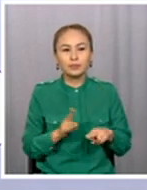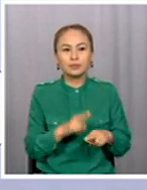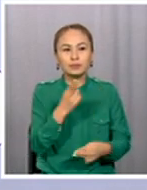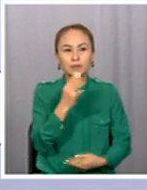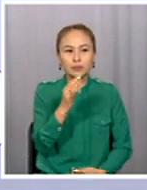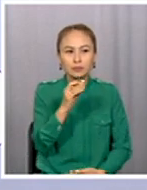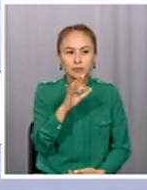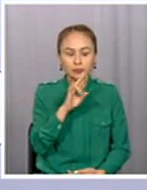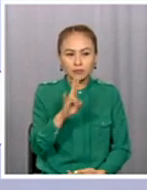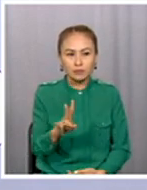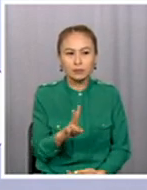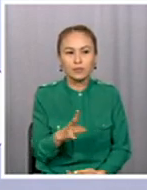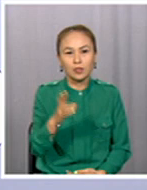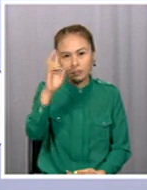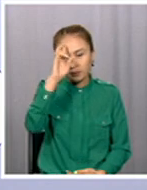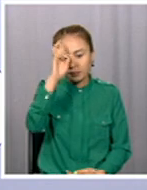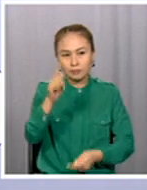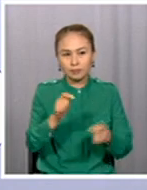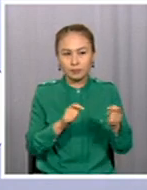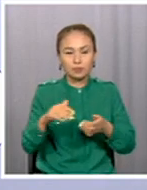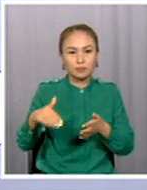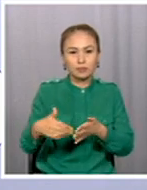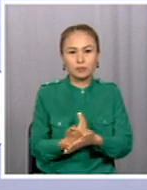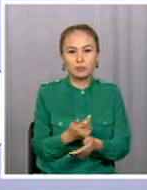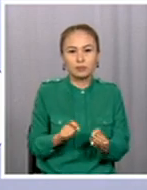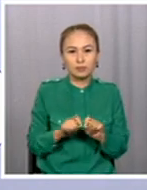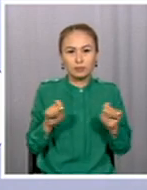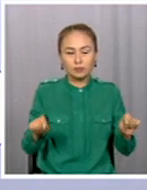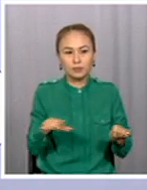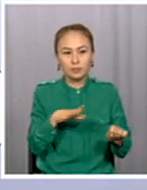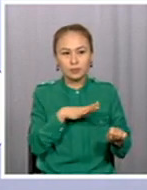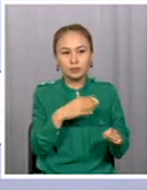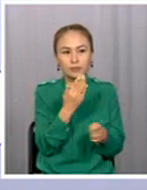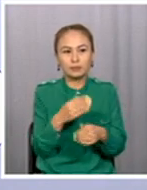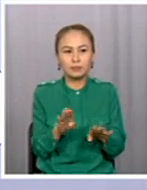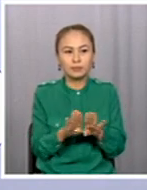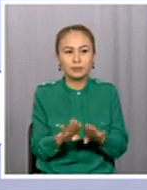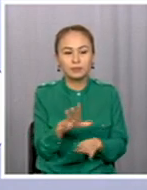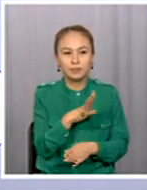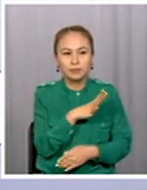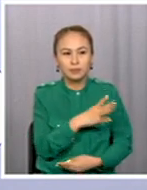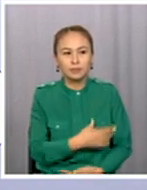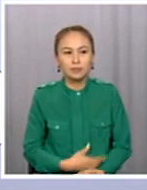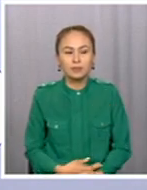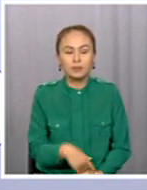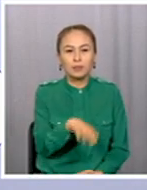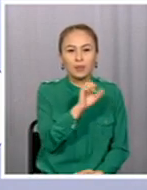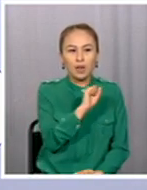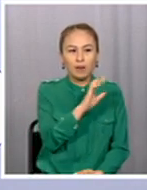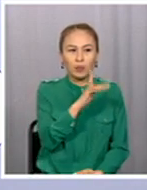Диоклетиан мемлекет басқарудың жаңа жүйесін қалыптастырды. Ол былай болды.